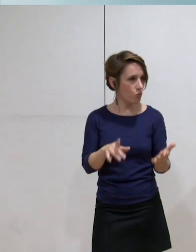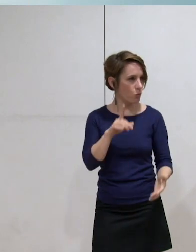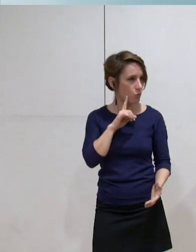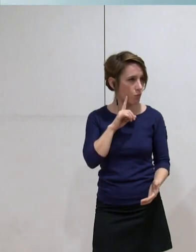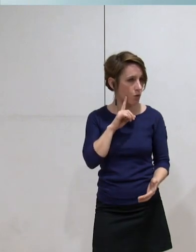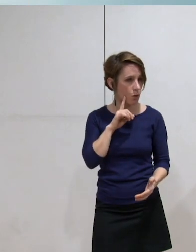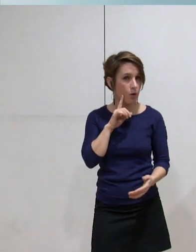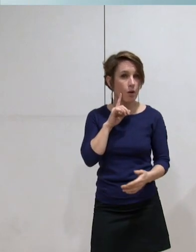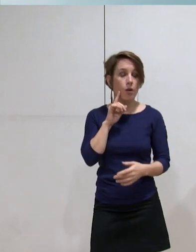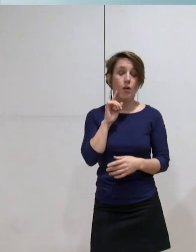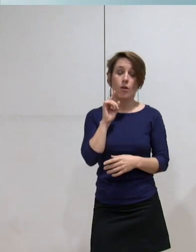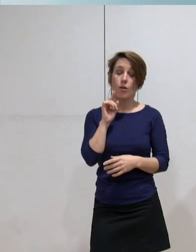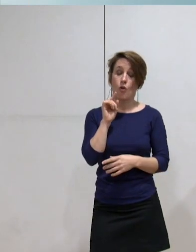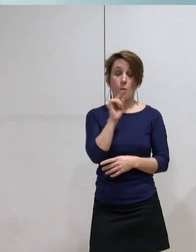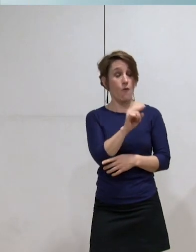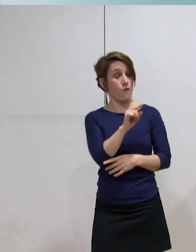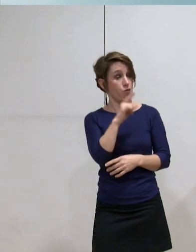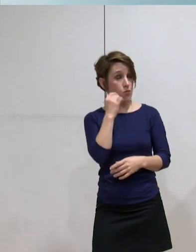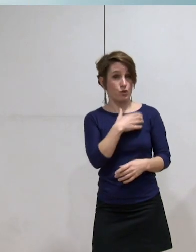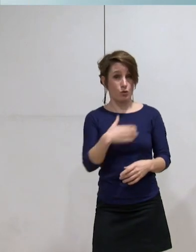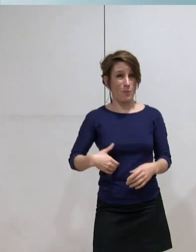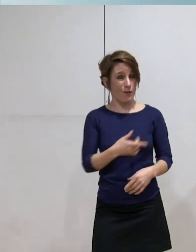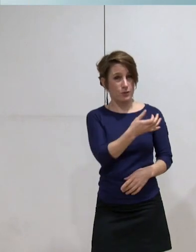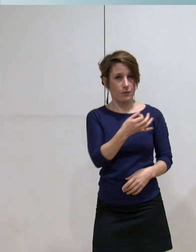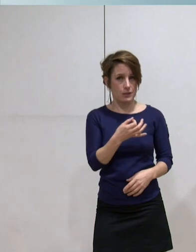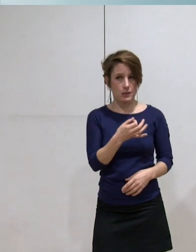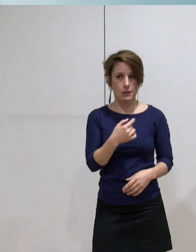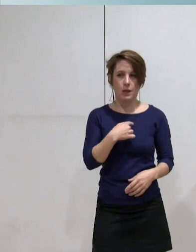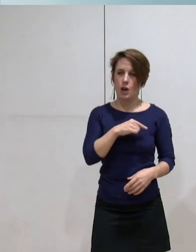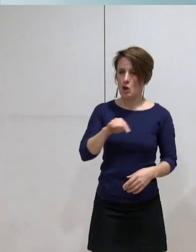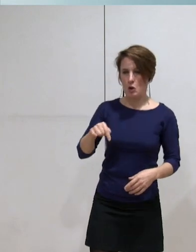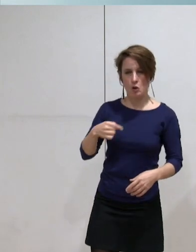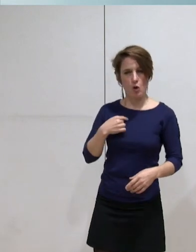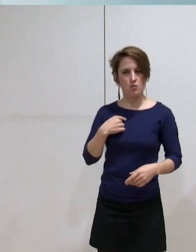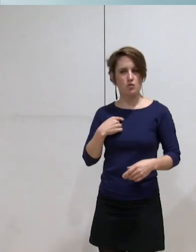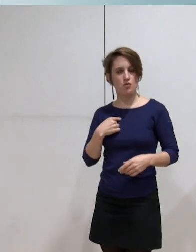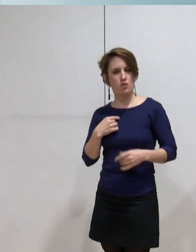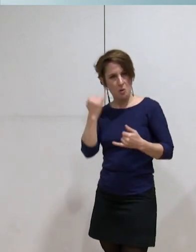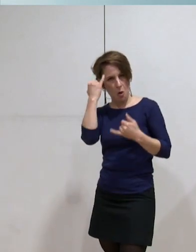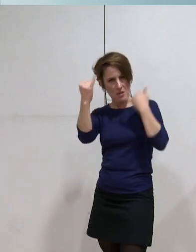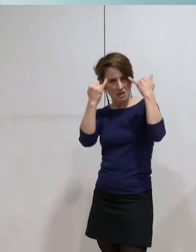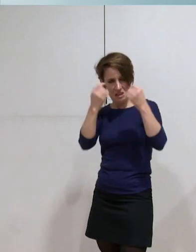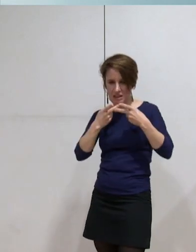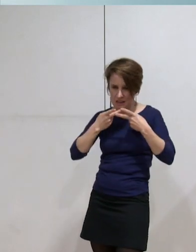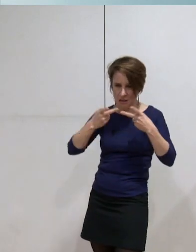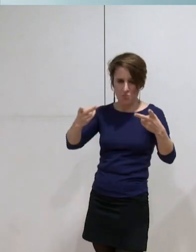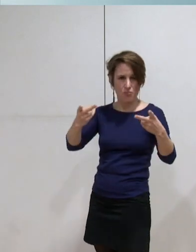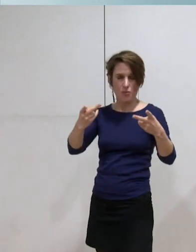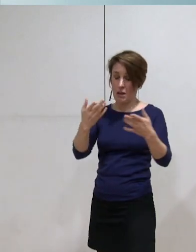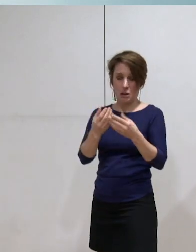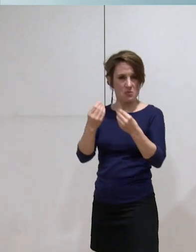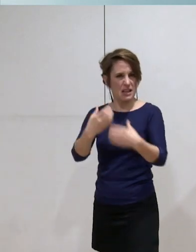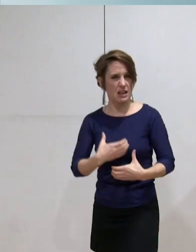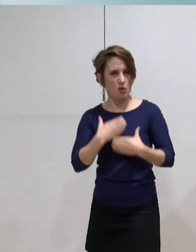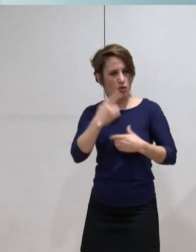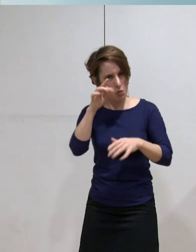que votre ce que vous ameniez heurta vous l'avez dit plusieurs fois tous ceux qui veulent pas changer de cap et puis vous